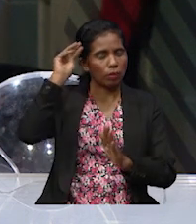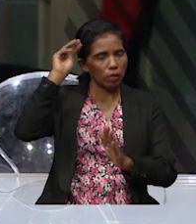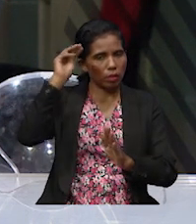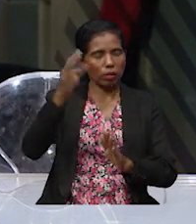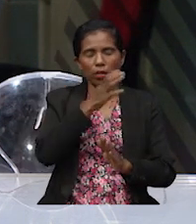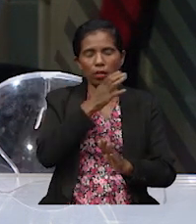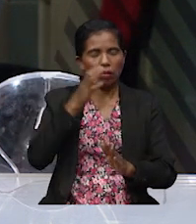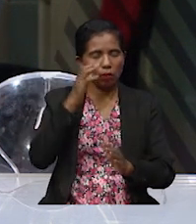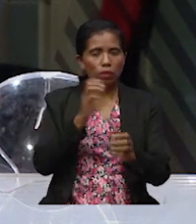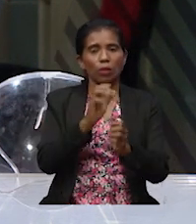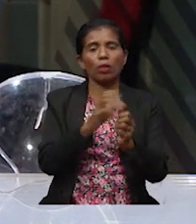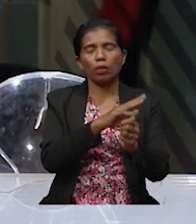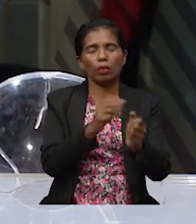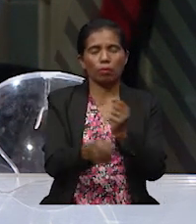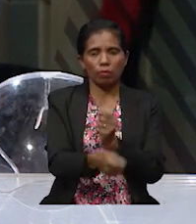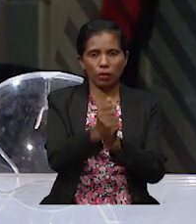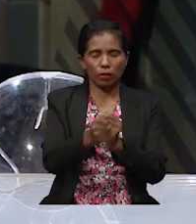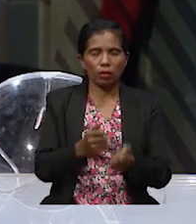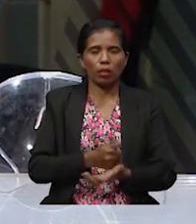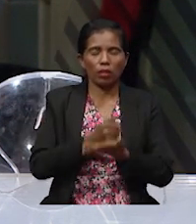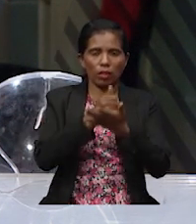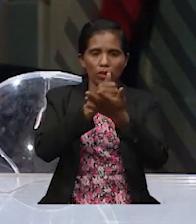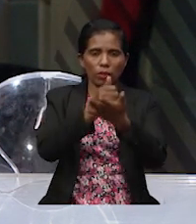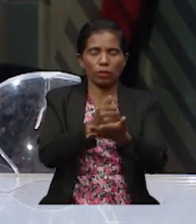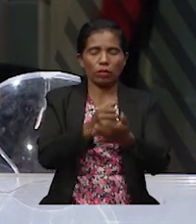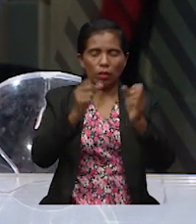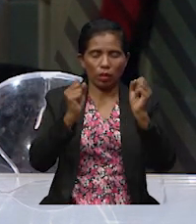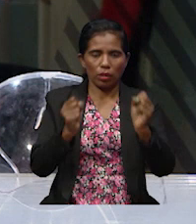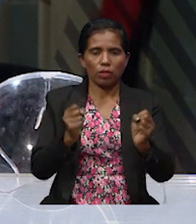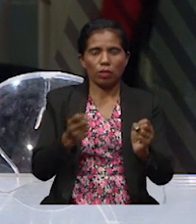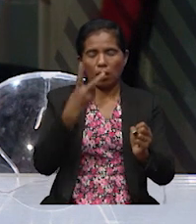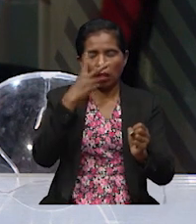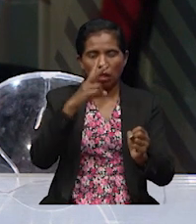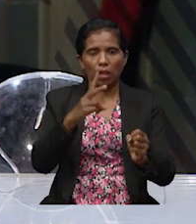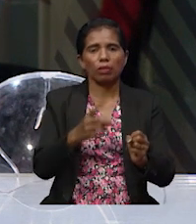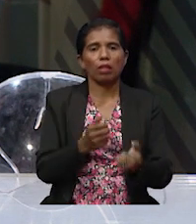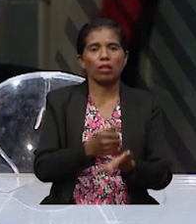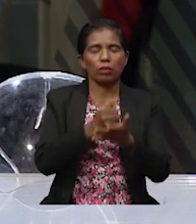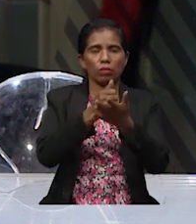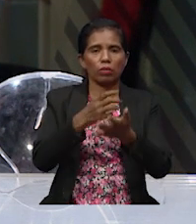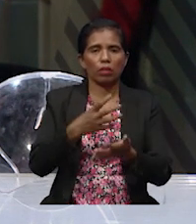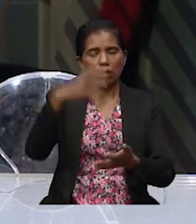no pescas, atu azuda mini check dam hodi akumula udambeng.